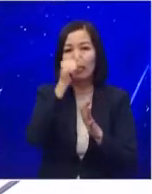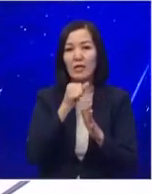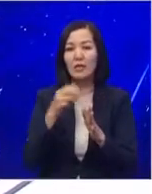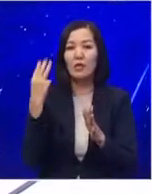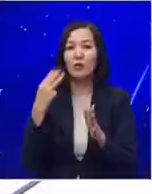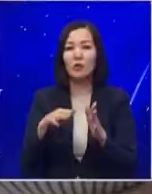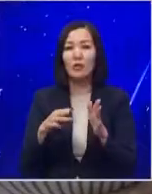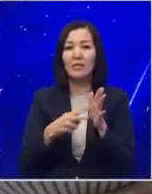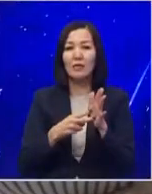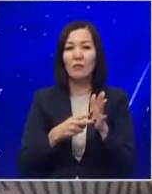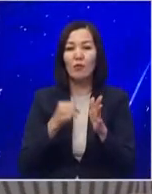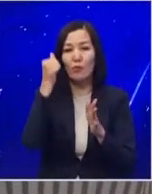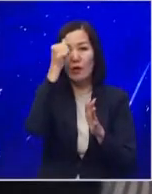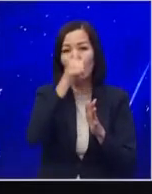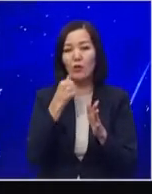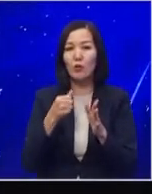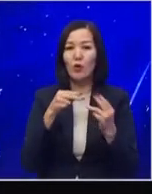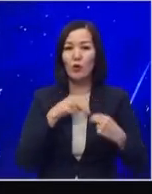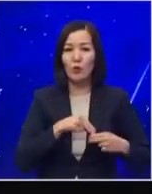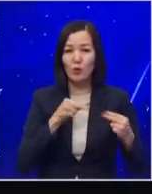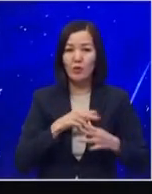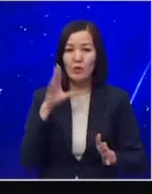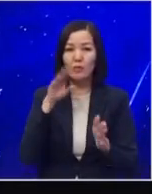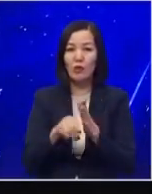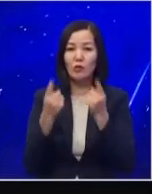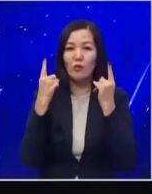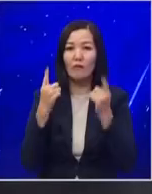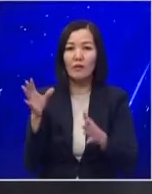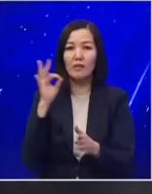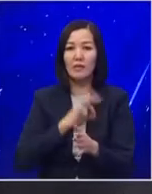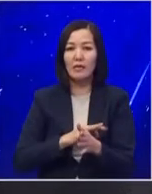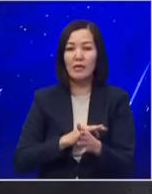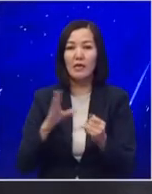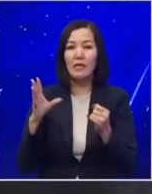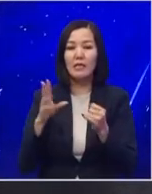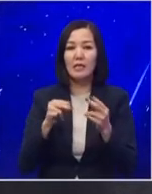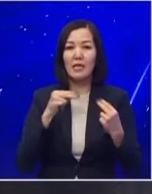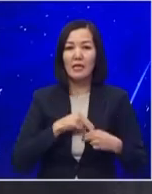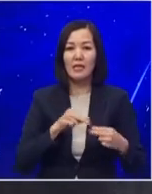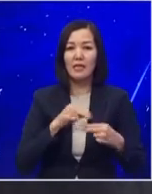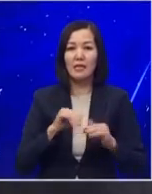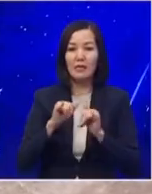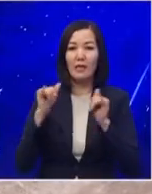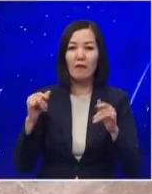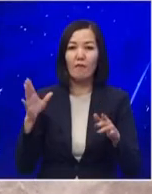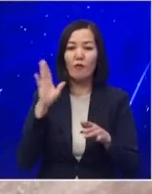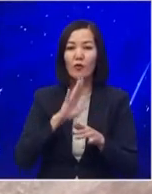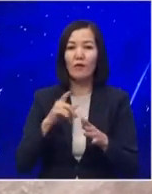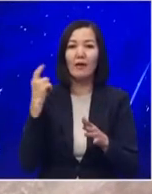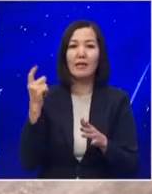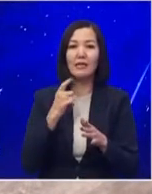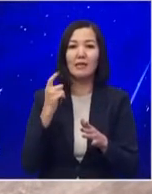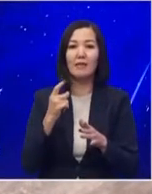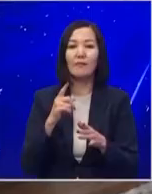сорок седьмом году доблестно трудился и внес большой вклад в освоение целины целины и развития водного хозяйства